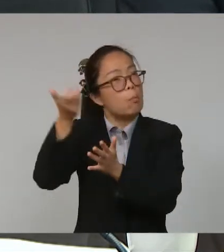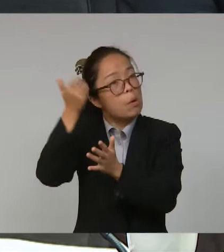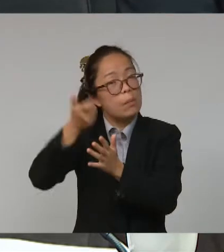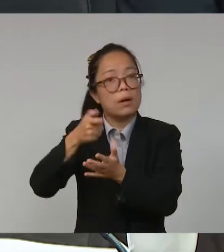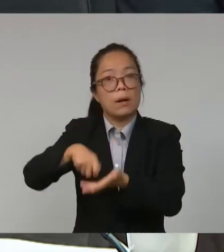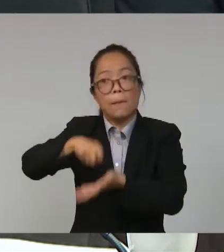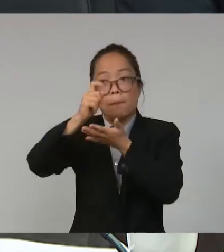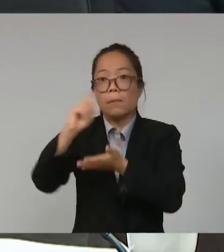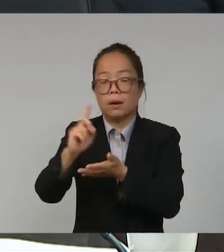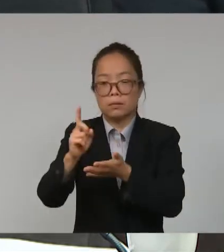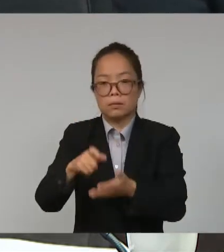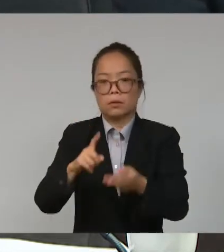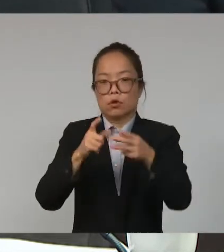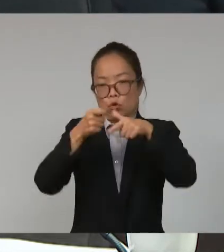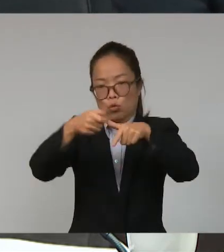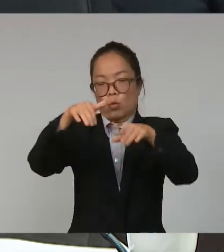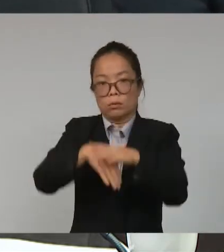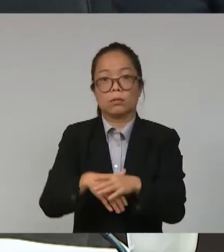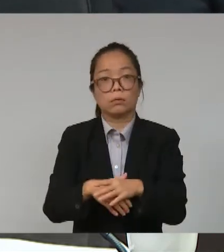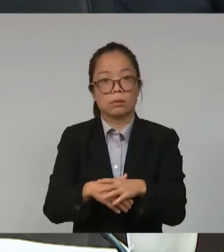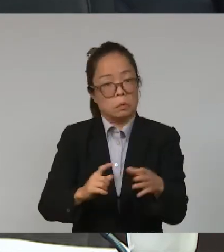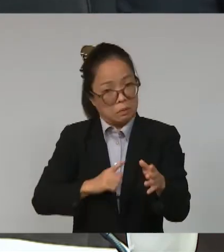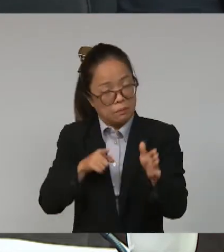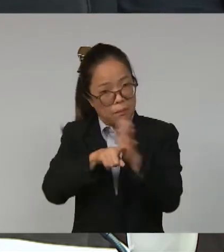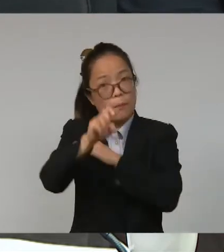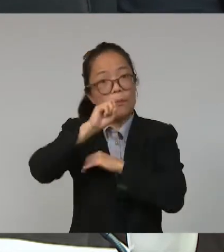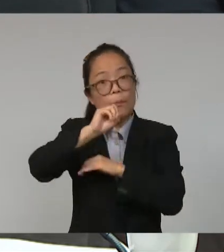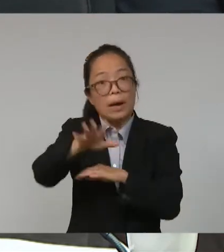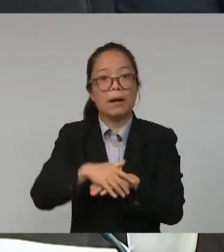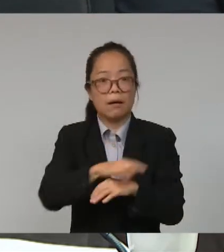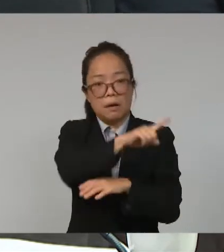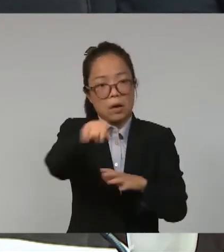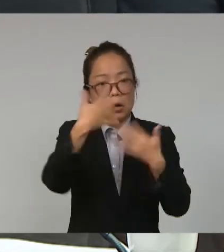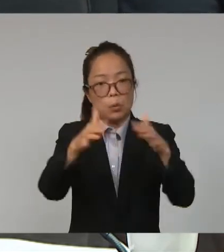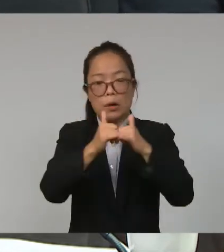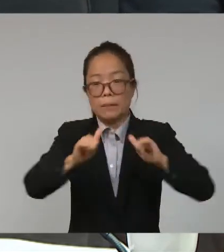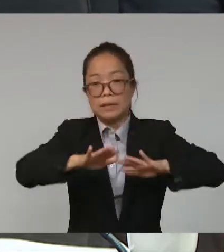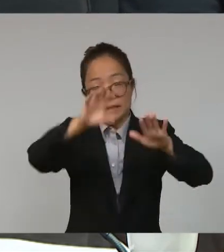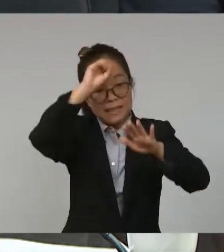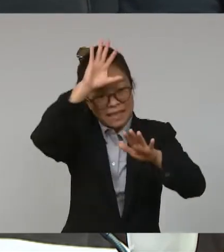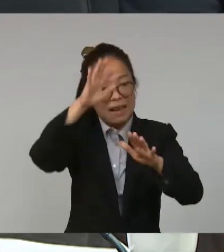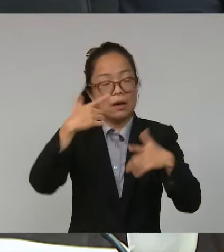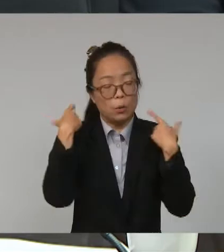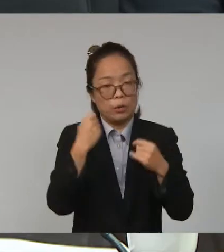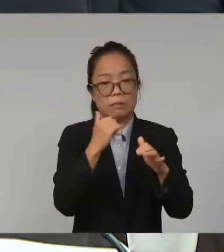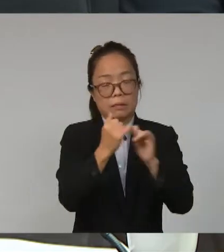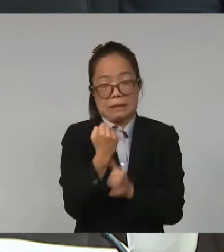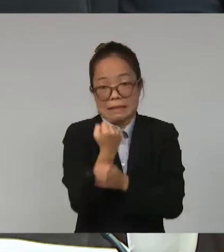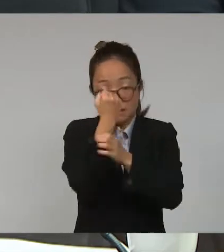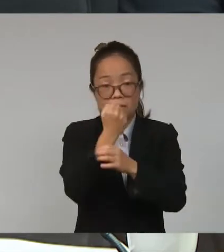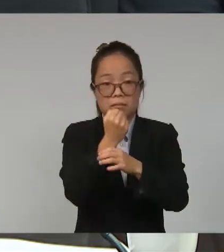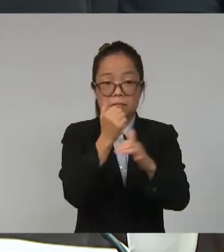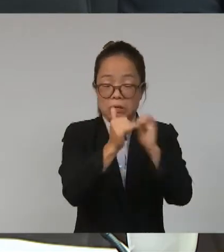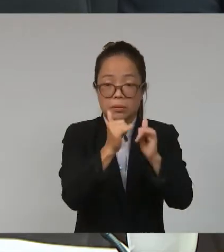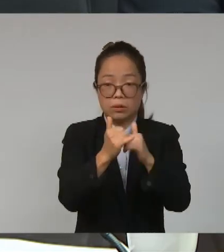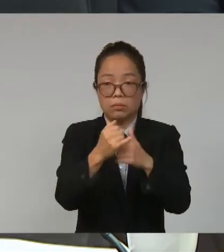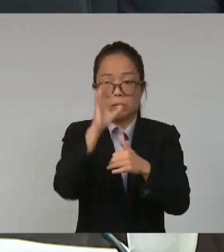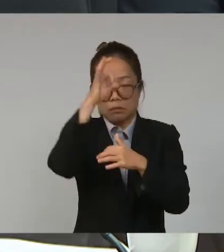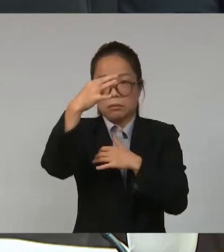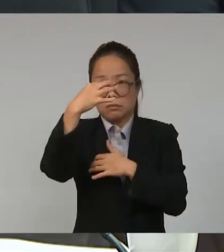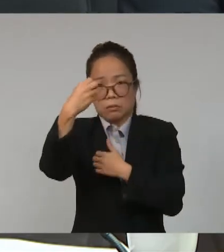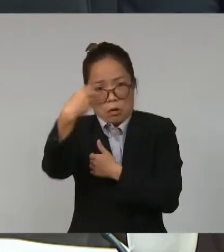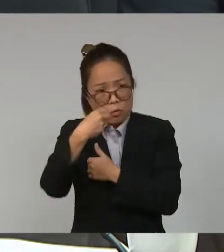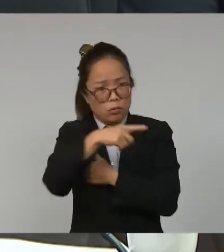投。我不客气的说，我遇到很多是民进党的支持者跑来告诉我说，他们也看不下